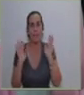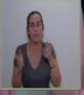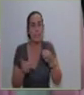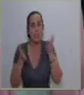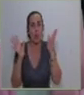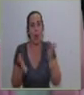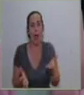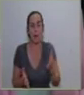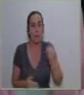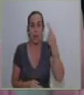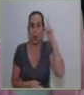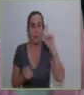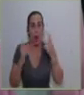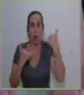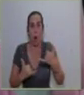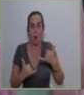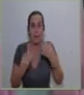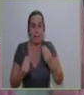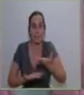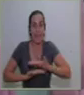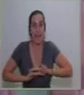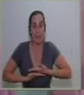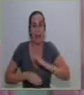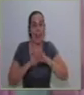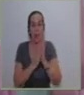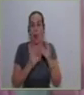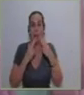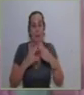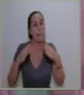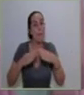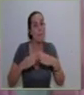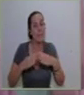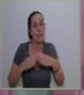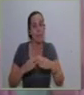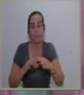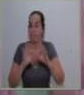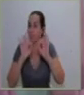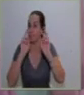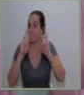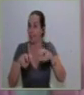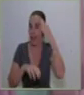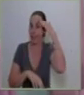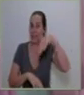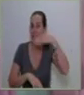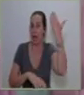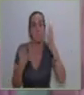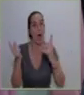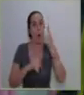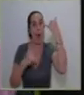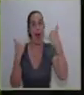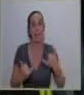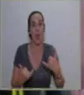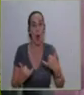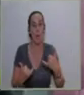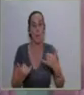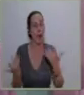נורא והיום. אם אתה לא יודע מה קורה היום, אז תכף תקבל את כל התשובות בפינתנו שנכנסה להיכל התהילה של הפינות. מה קורה היום? מה